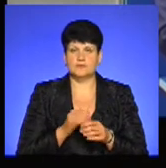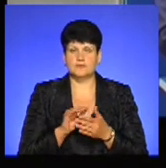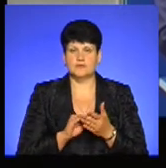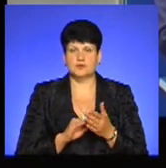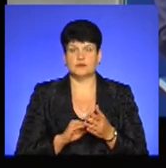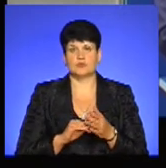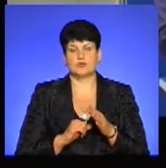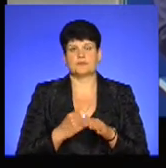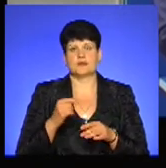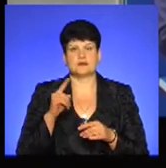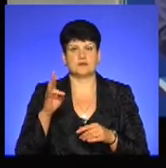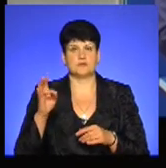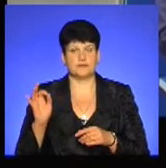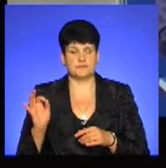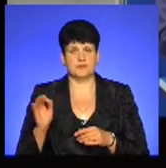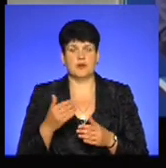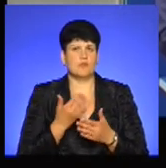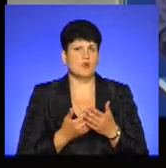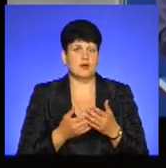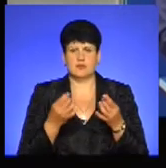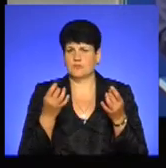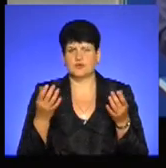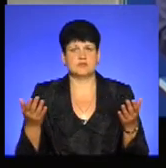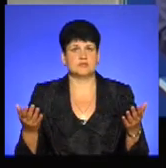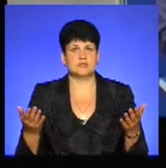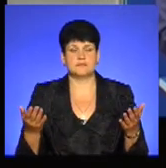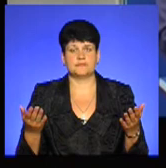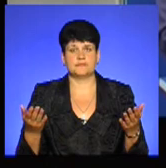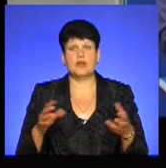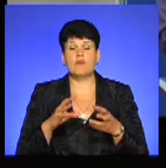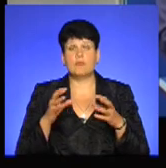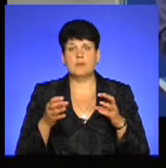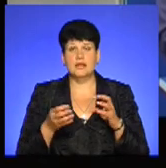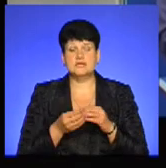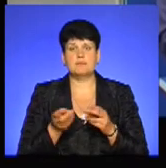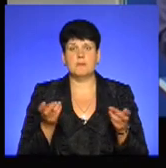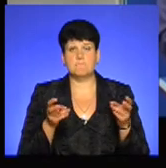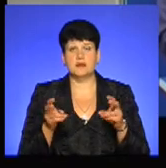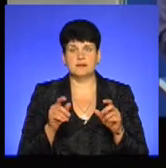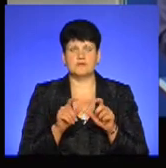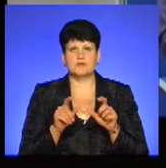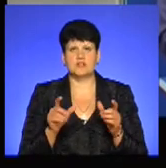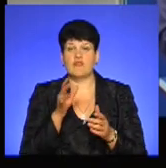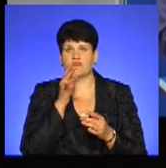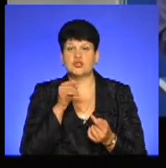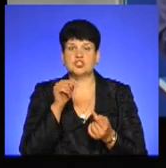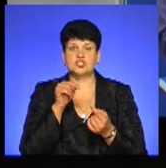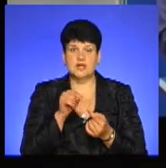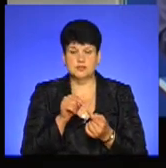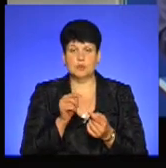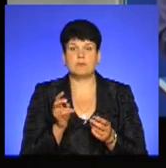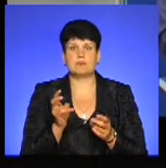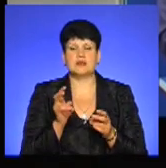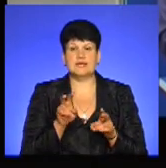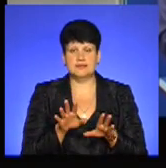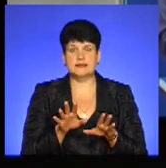основну сесію ЗНО. Поради прості. В принципі, прийти в пункт тестування вчасно, завчасно, прийти в пункт